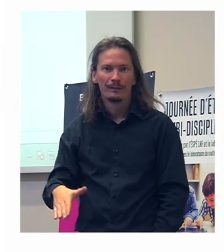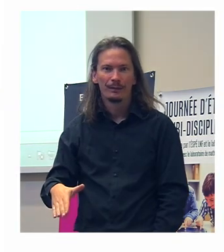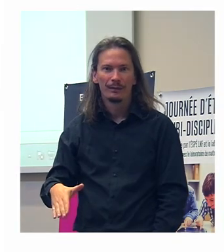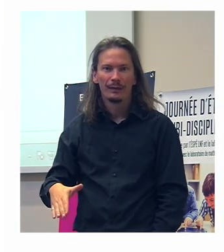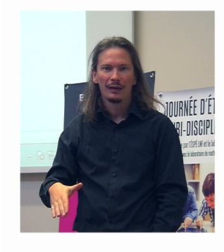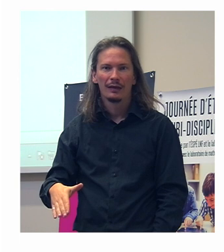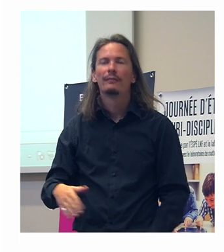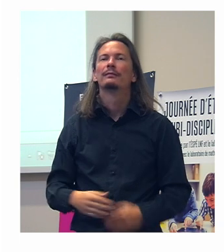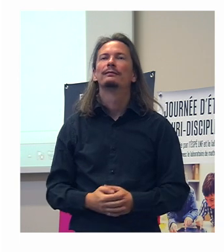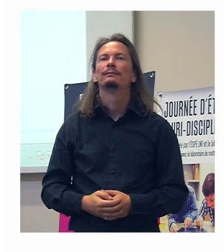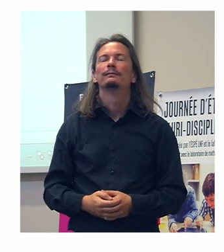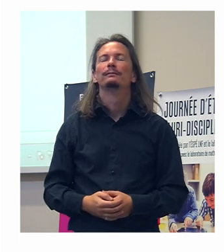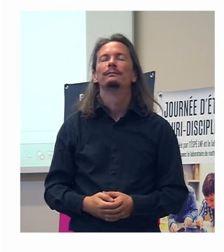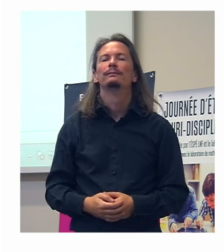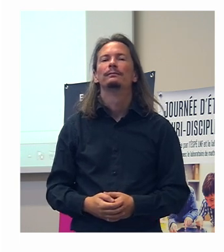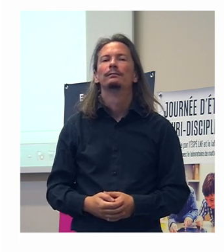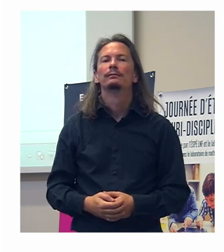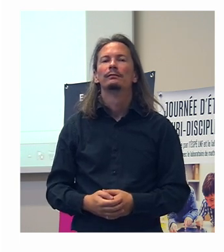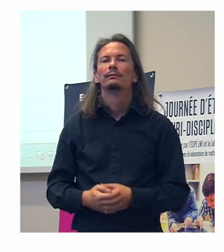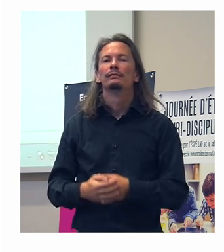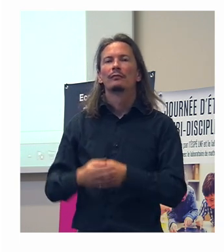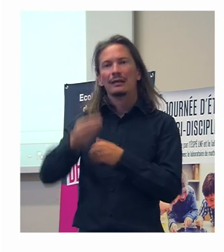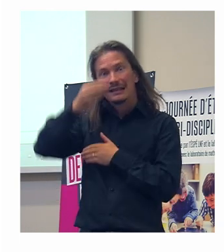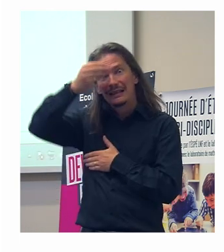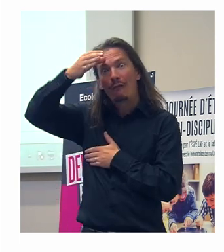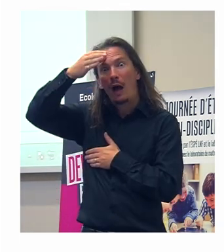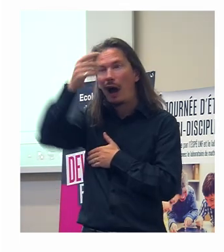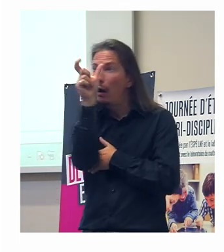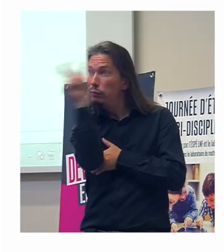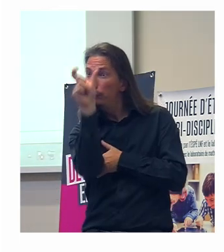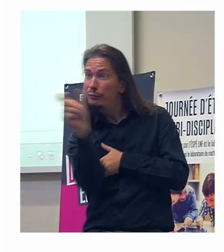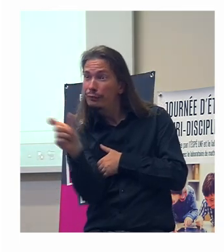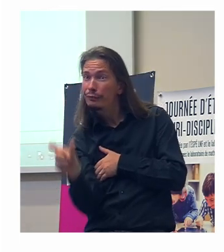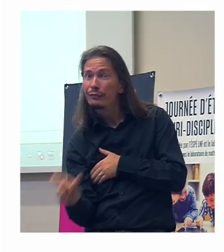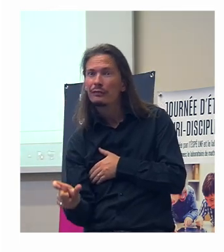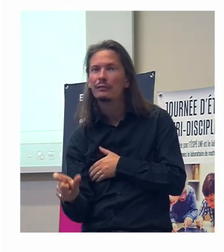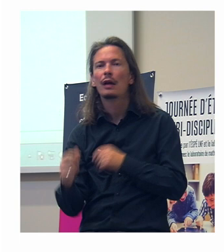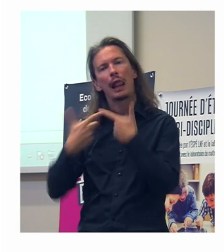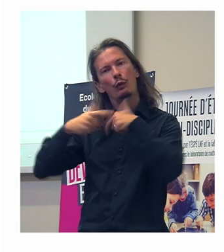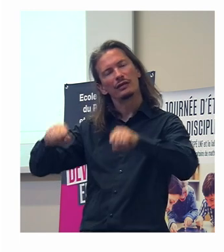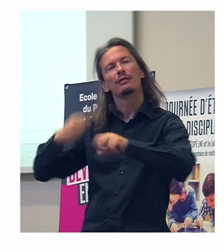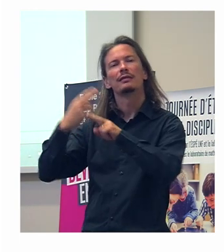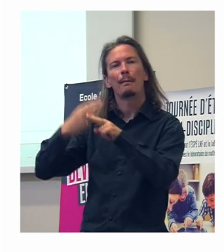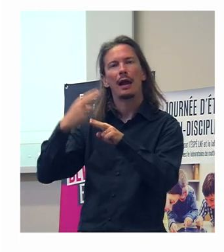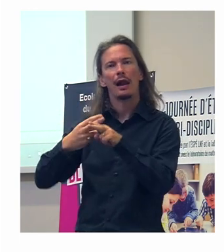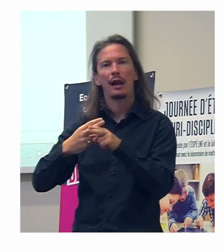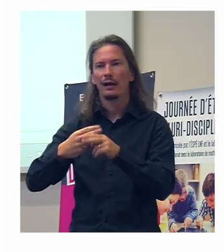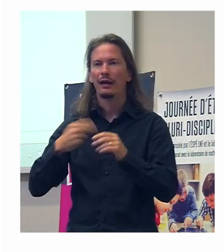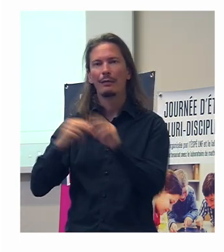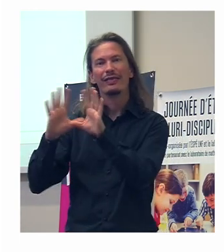les énoncés qui constituent ce savoir sont des énoncés qu'on appelle, sur le plan linguistique, des